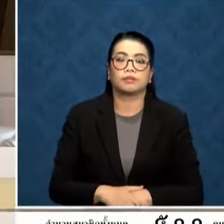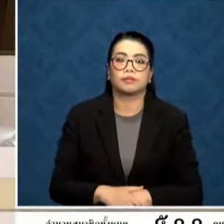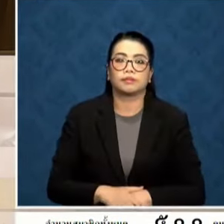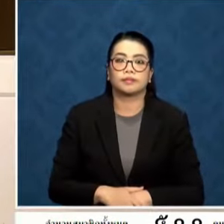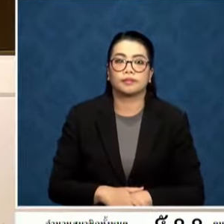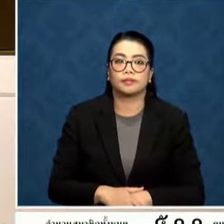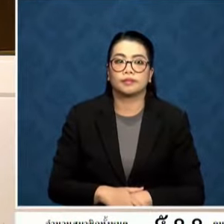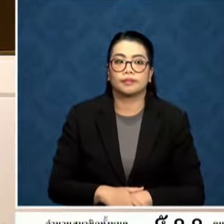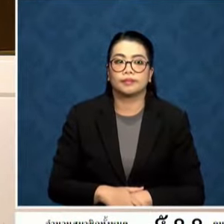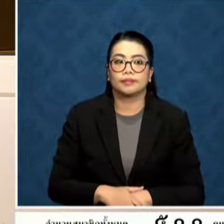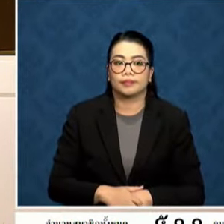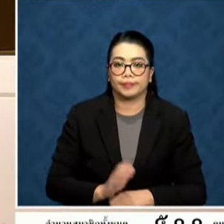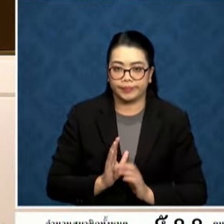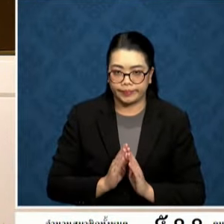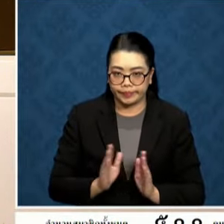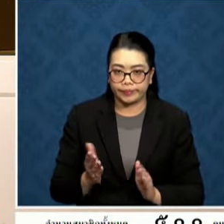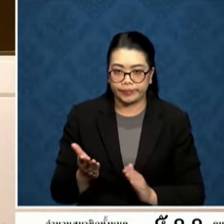ค่ะขอบคุณครับขอเชิญท่าน